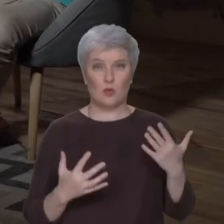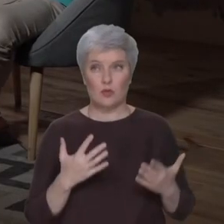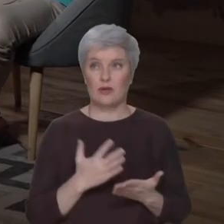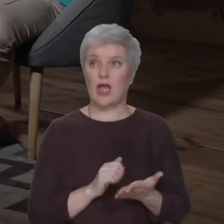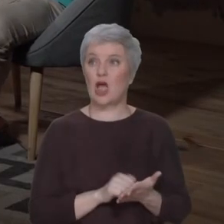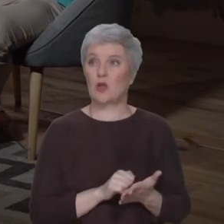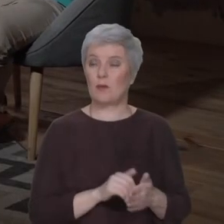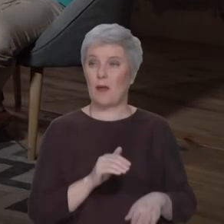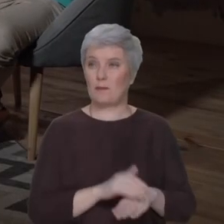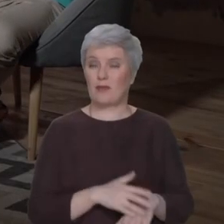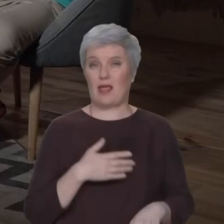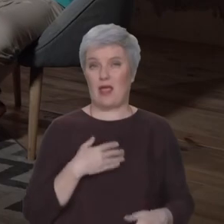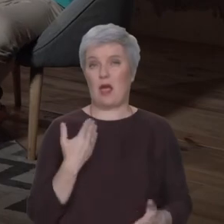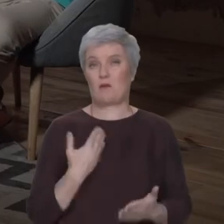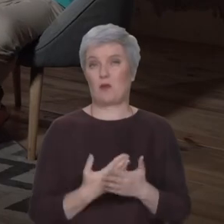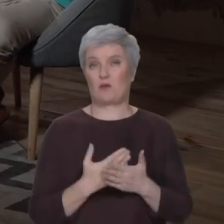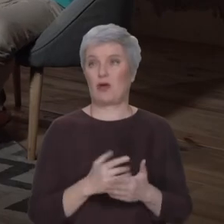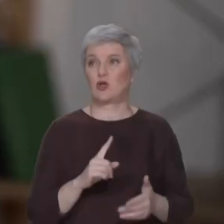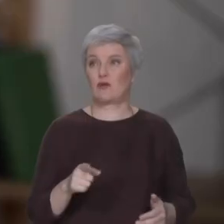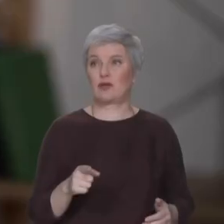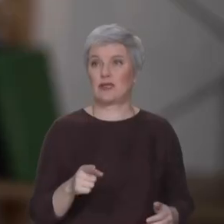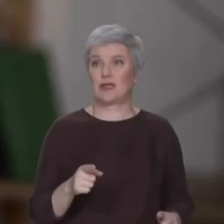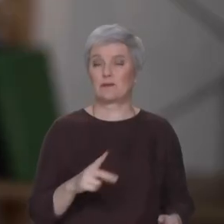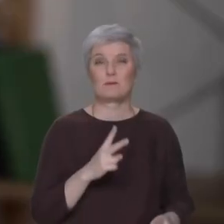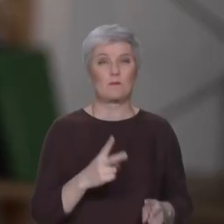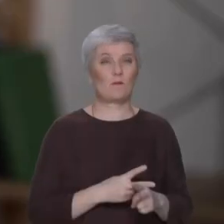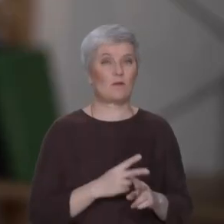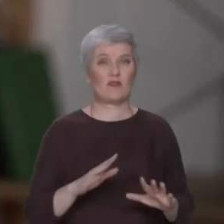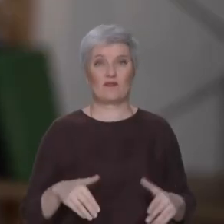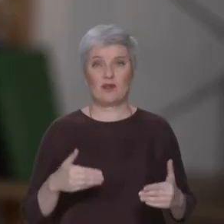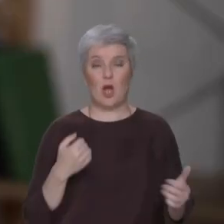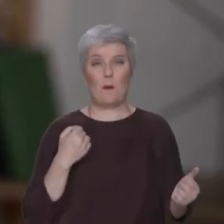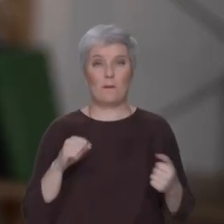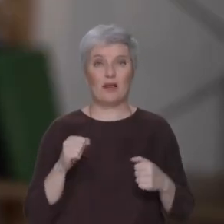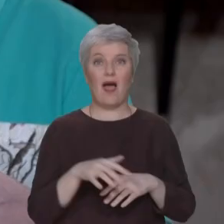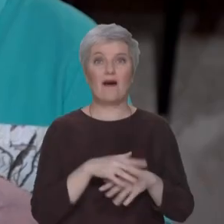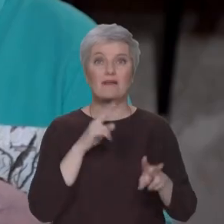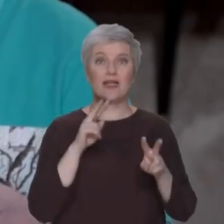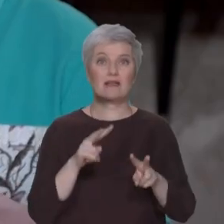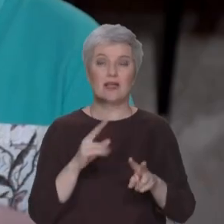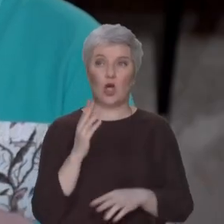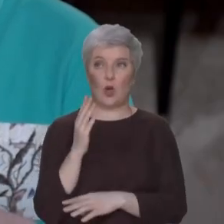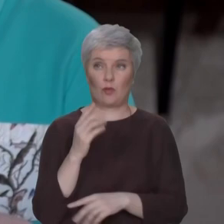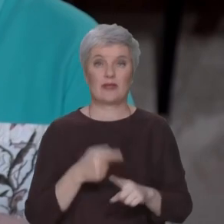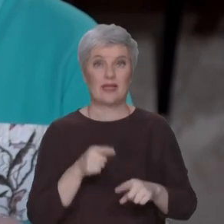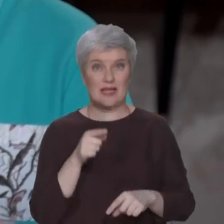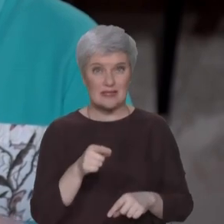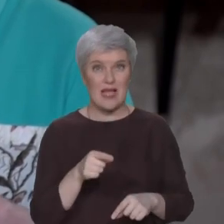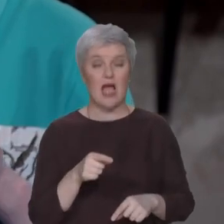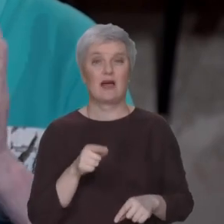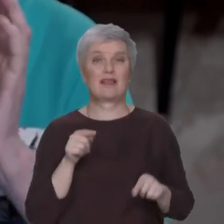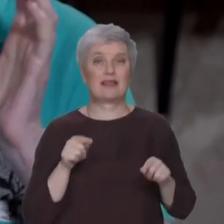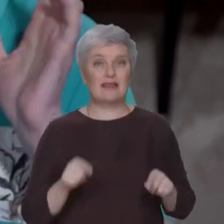документальні підтвердження, я прогнозував, що вони просто без варіантів переможуть у глядацькому голосуванні. І це от та підтримка, про яку ви